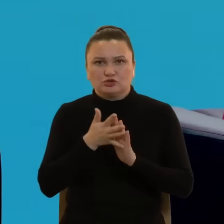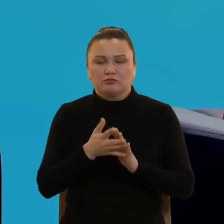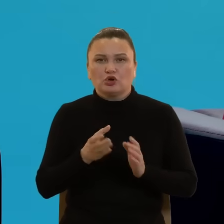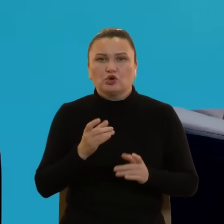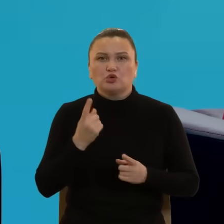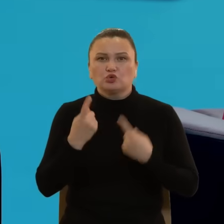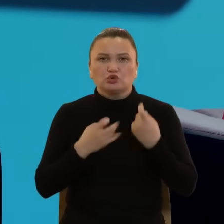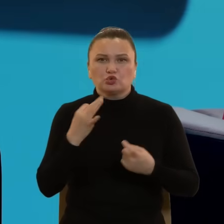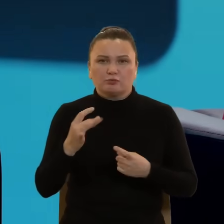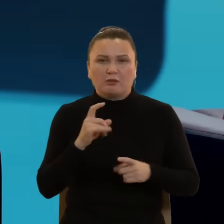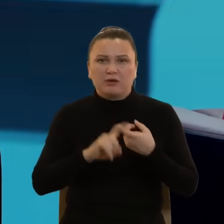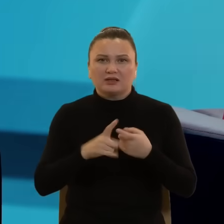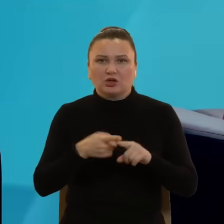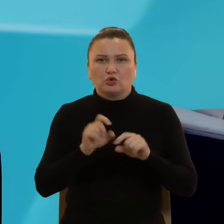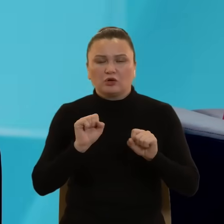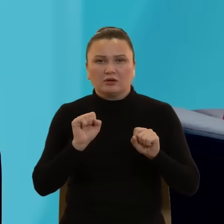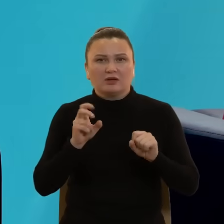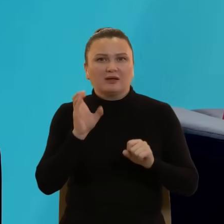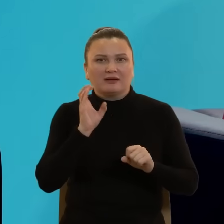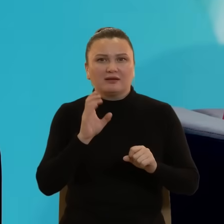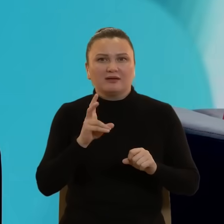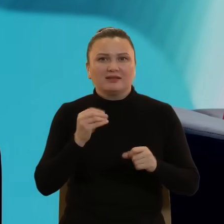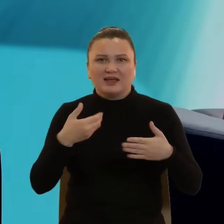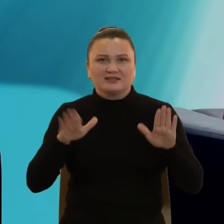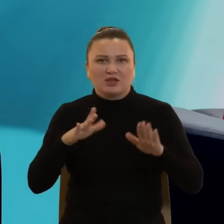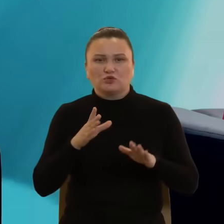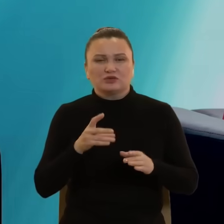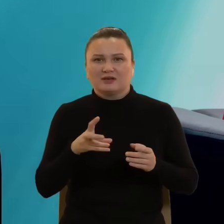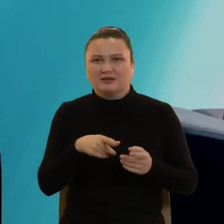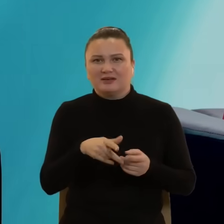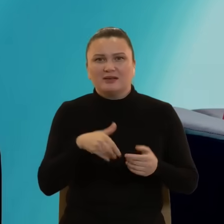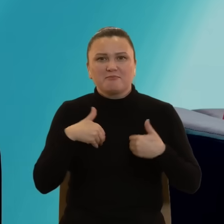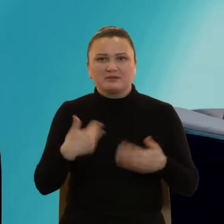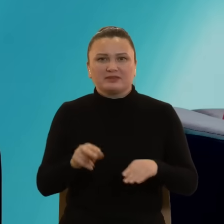могут противостоять любым антибиотикам. А были ли бактерии, которые